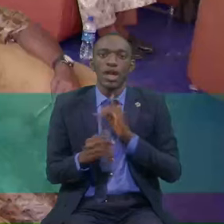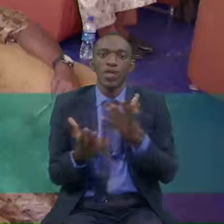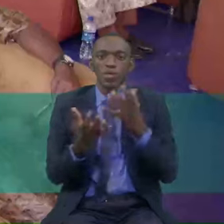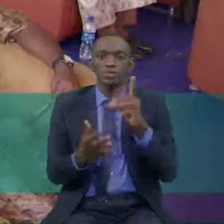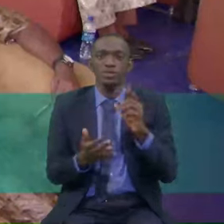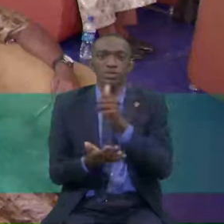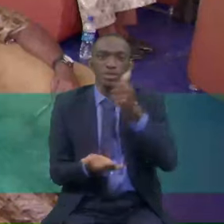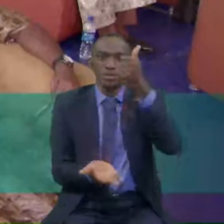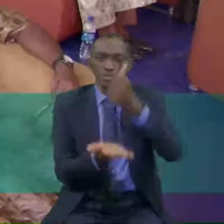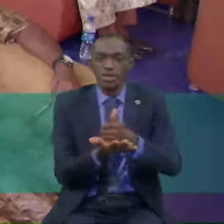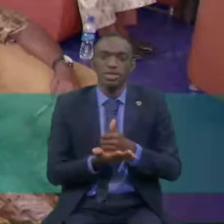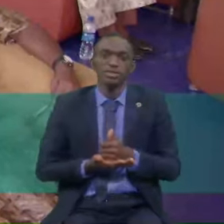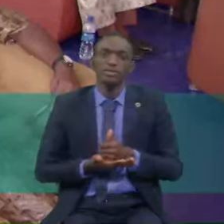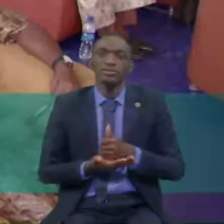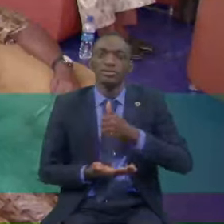Je voulais un amen.